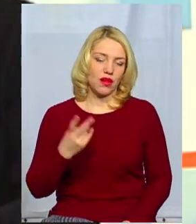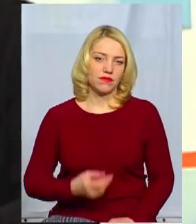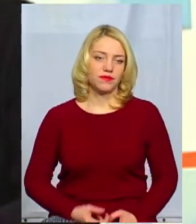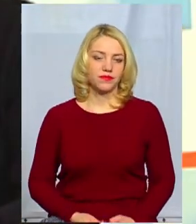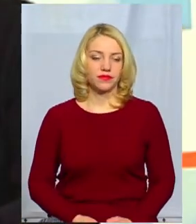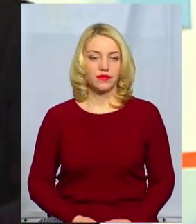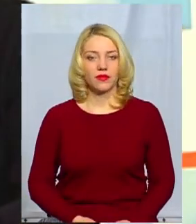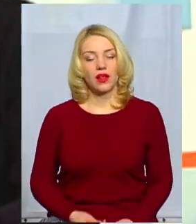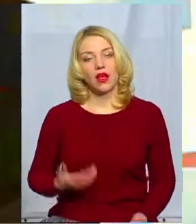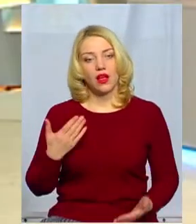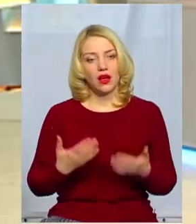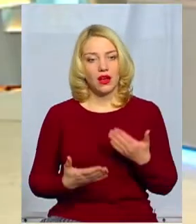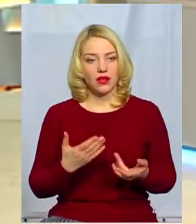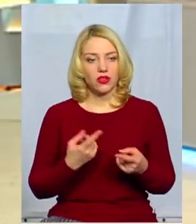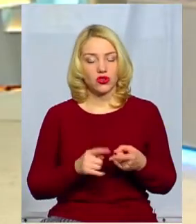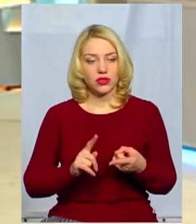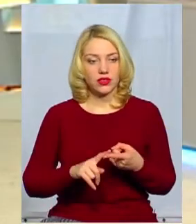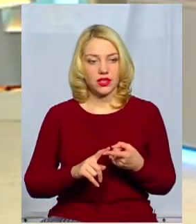Зателефонувати, так. А якщо це